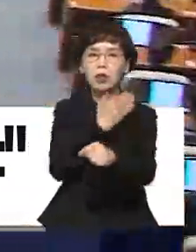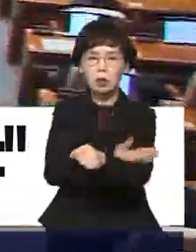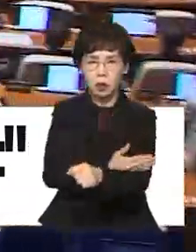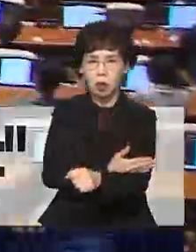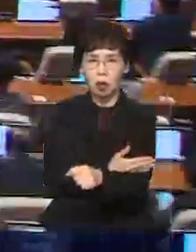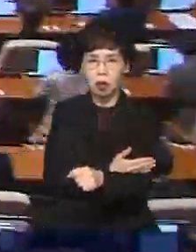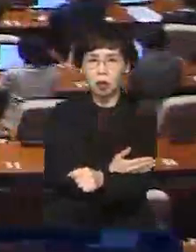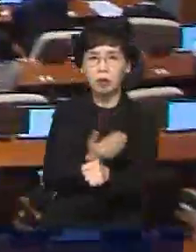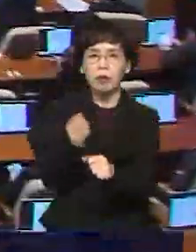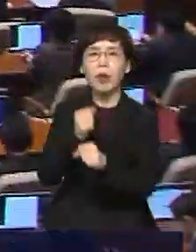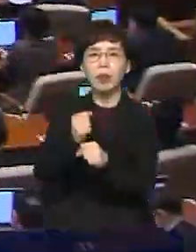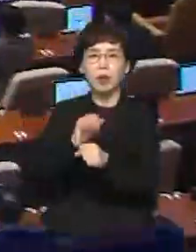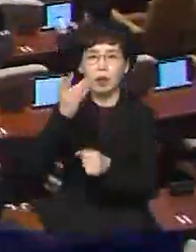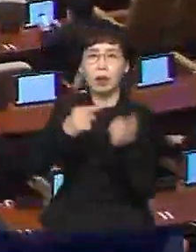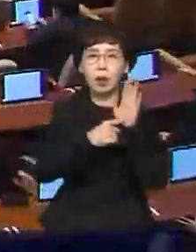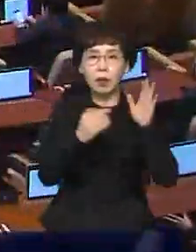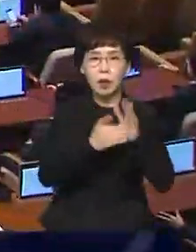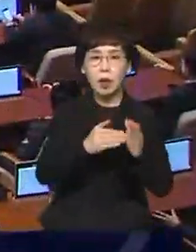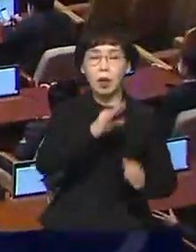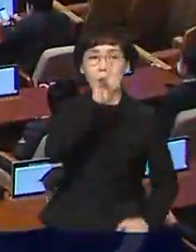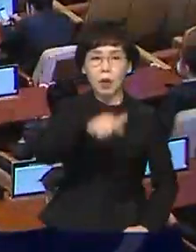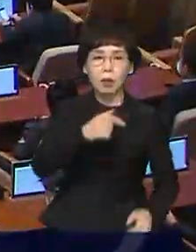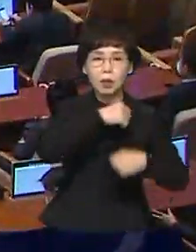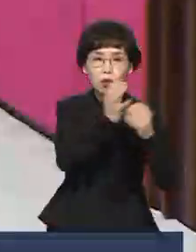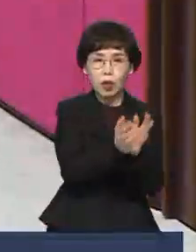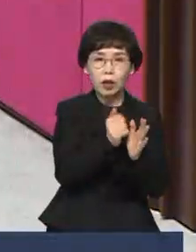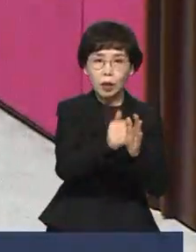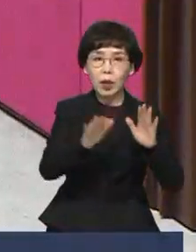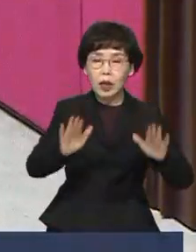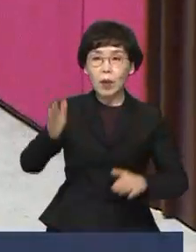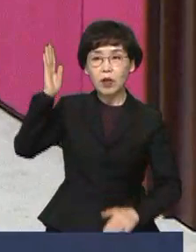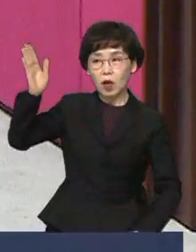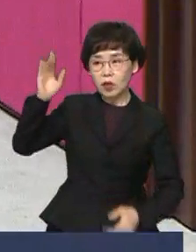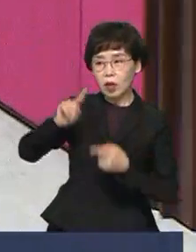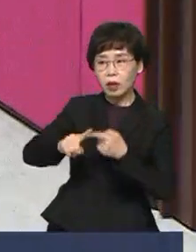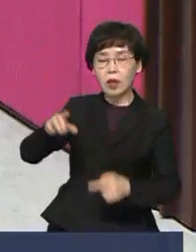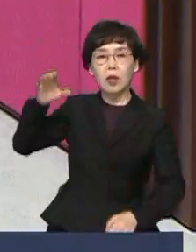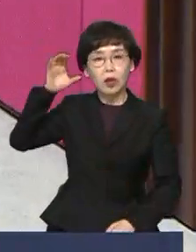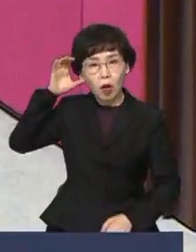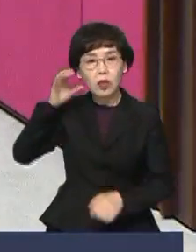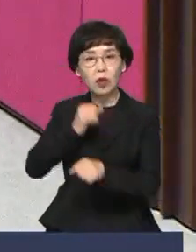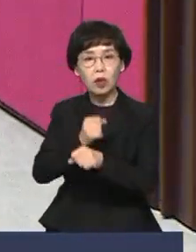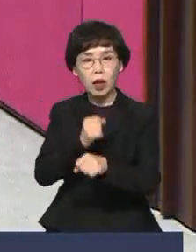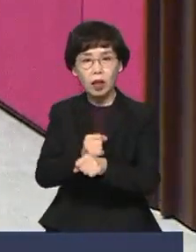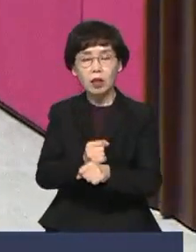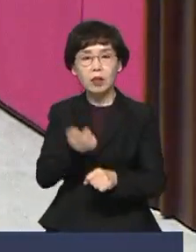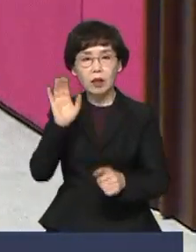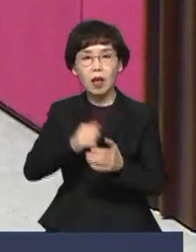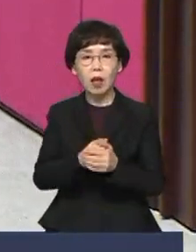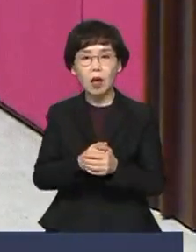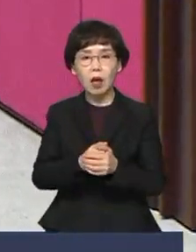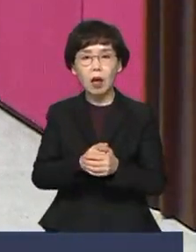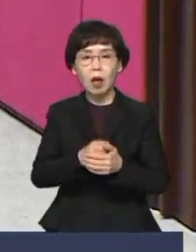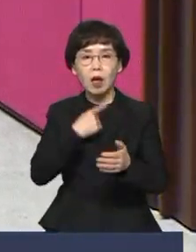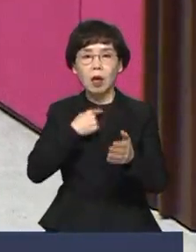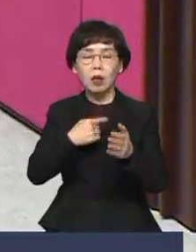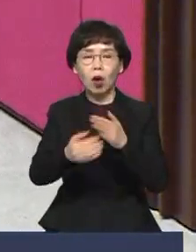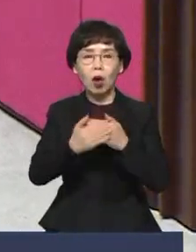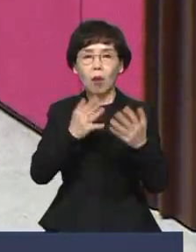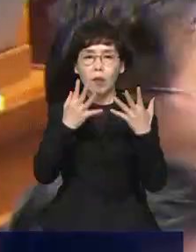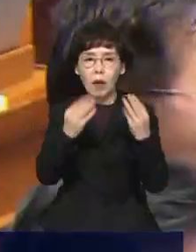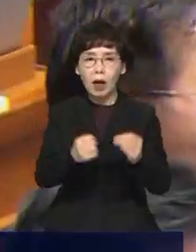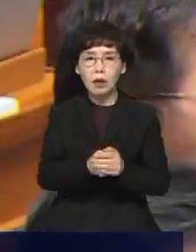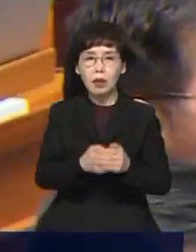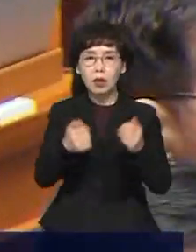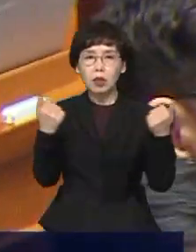한다고 덧붙였습니다. 박홍근 민주당 원내대표는 이번 연설을 경청했다면서 경륜 있는 의원으로서 국회와 국가에